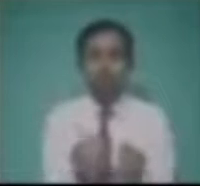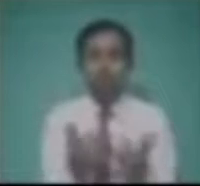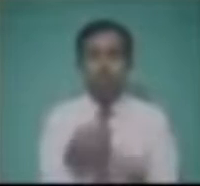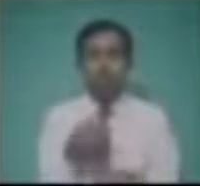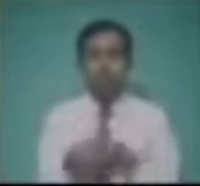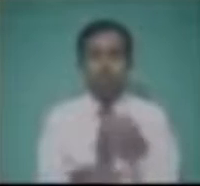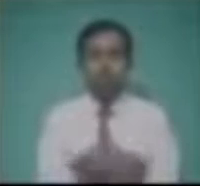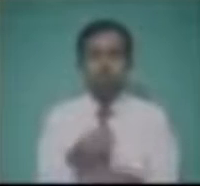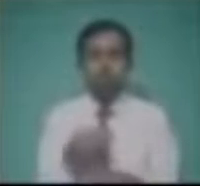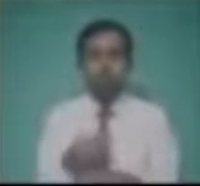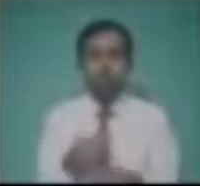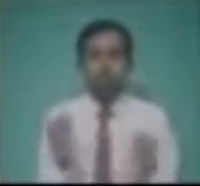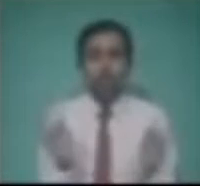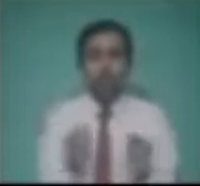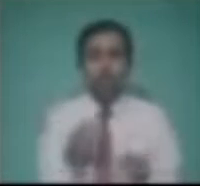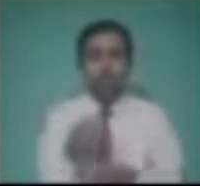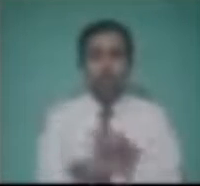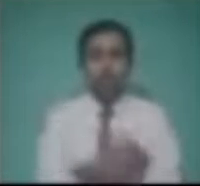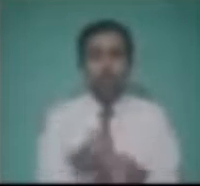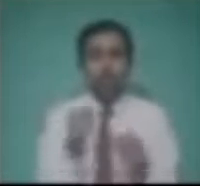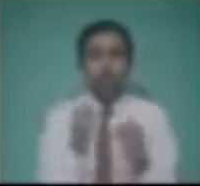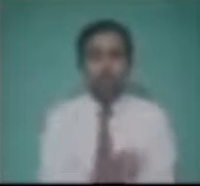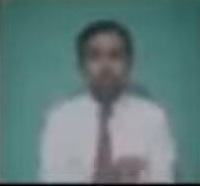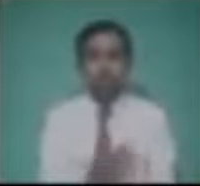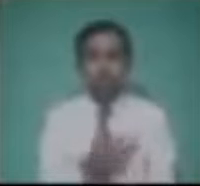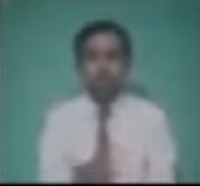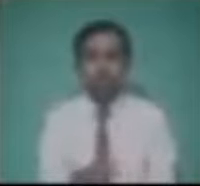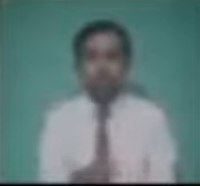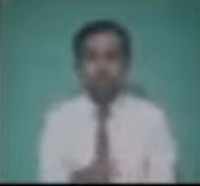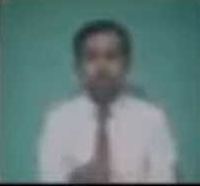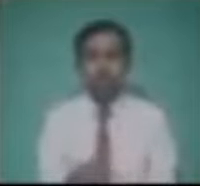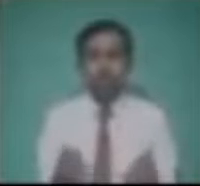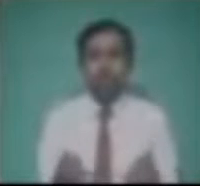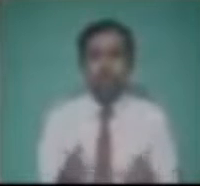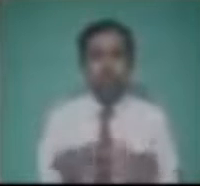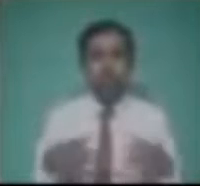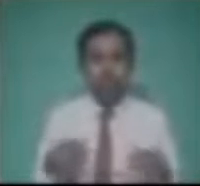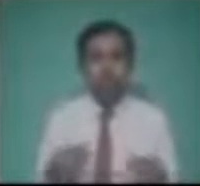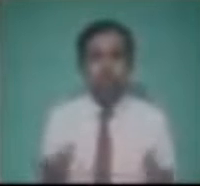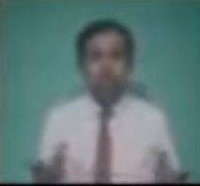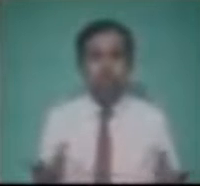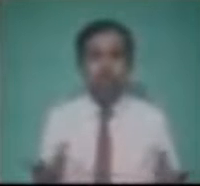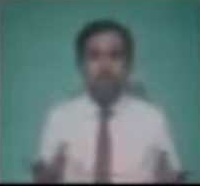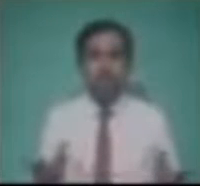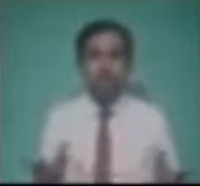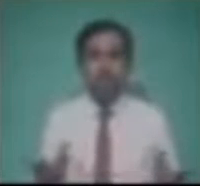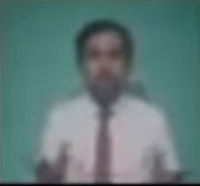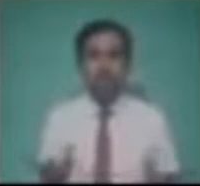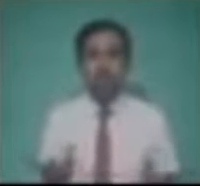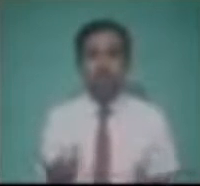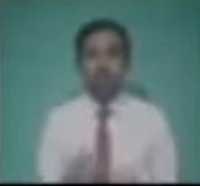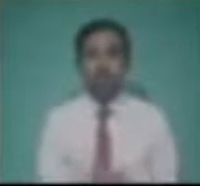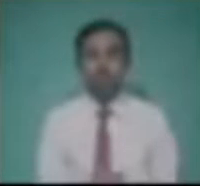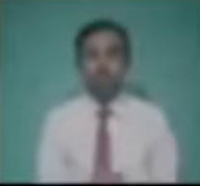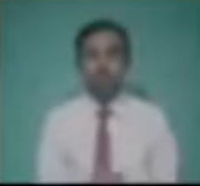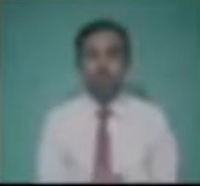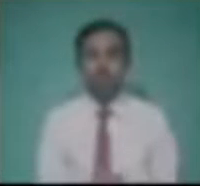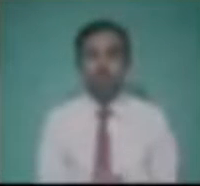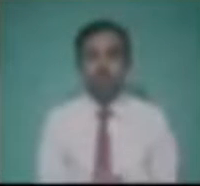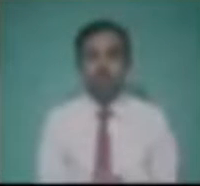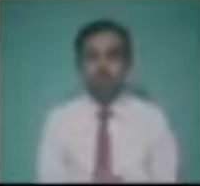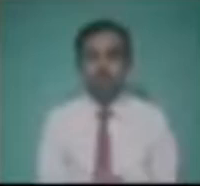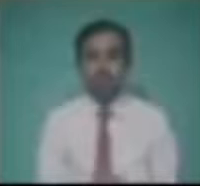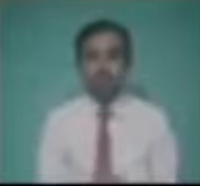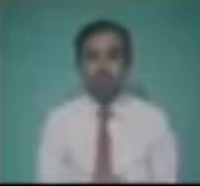ප්‍රමාණයේ ව්‍යාපාර කුඩා පරිමාණයේ ව්‍යාපාර කඩන් වැටලා ඒවා කරන්න අවශ්‍ය අමුද්‍රව්‍ය නැහැ. ඒවට අවශ්‍ය ඔබතුමාට තව විනාඩි දෙකක්